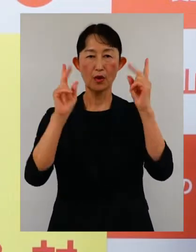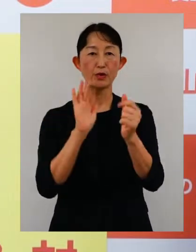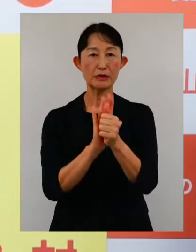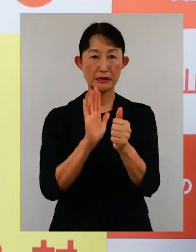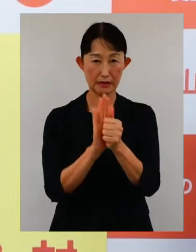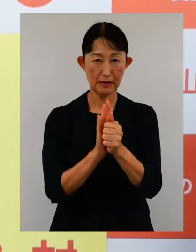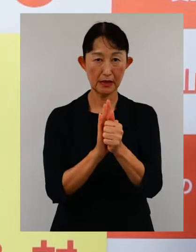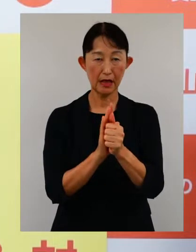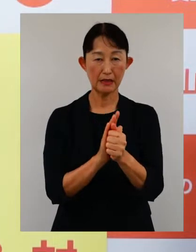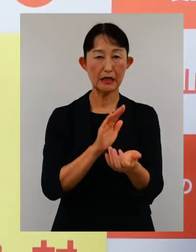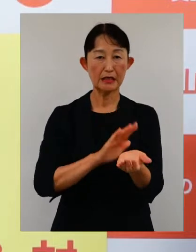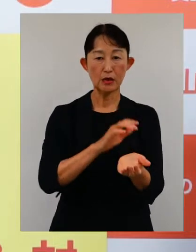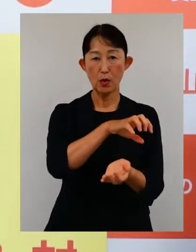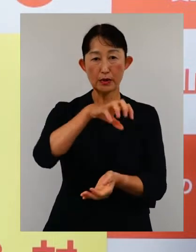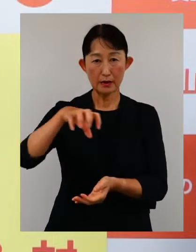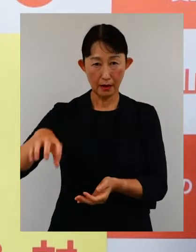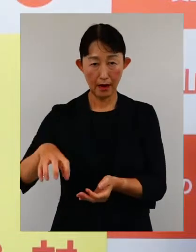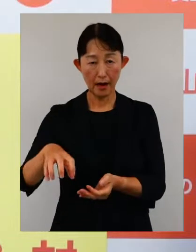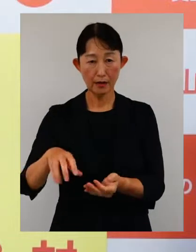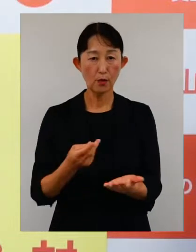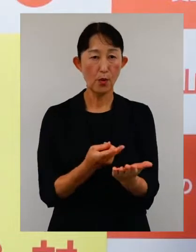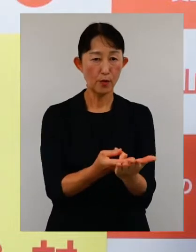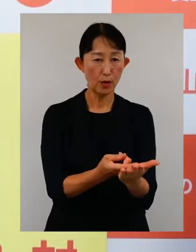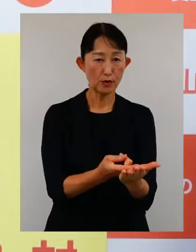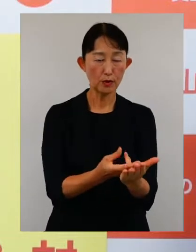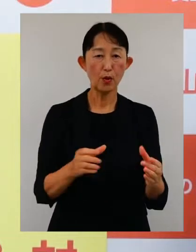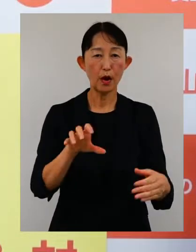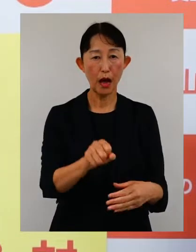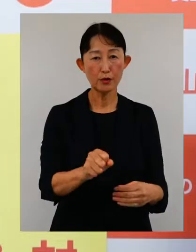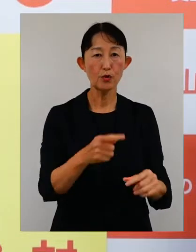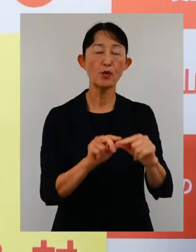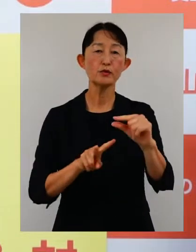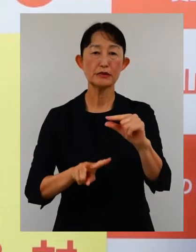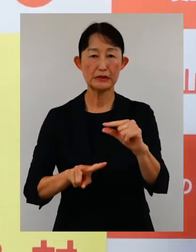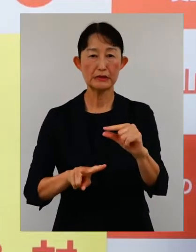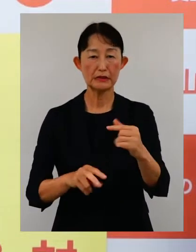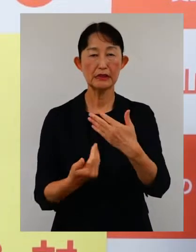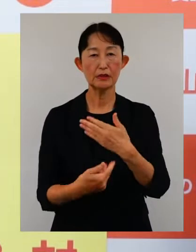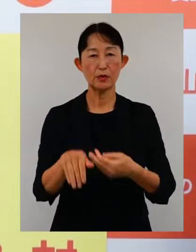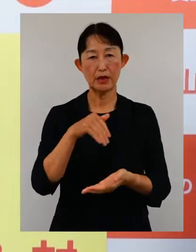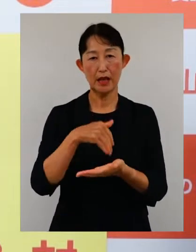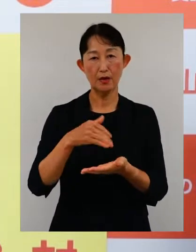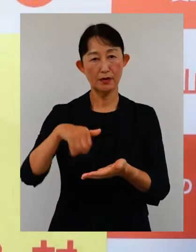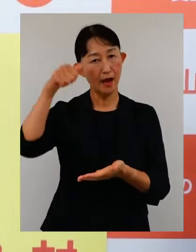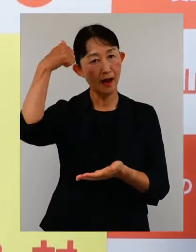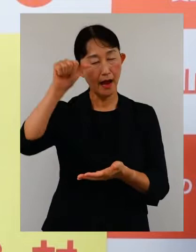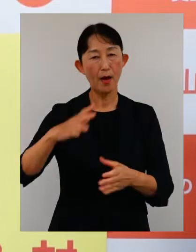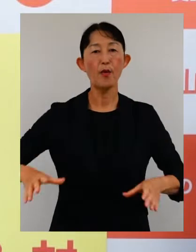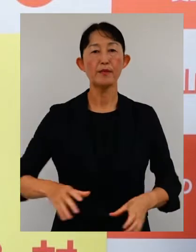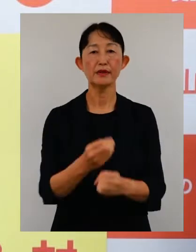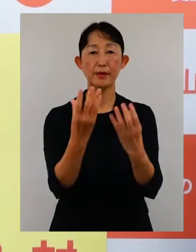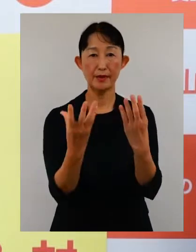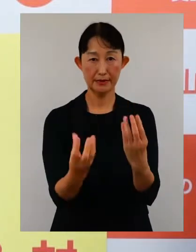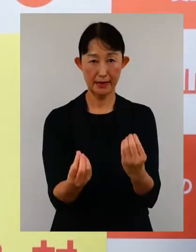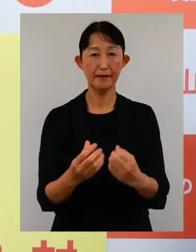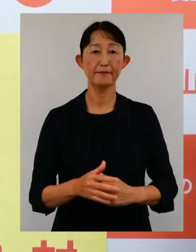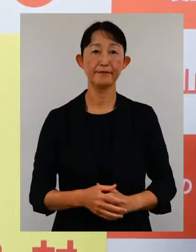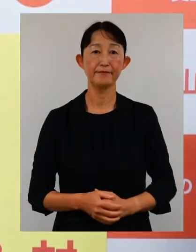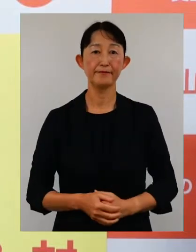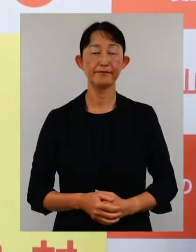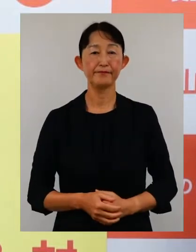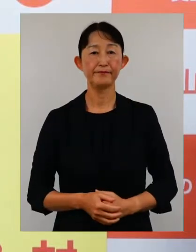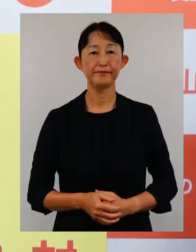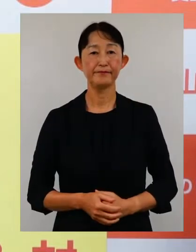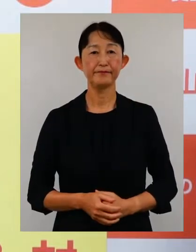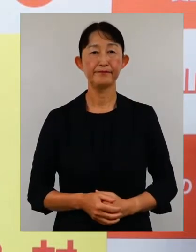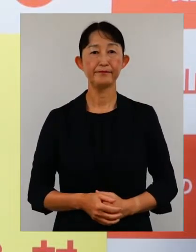重点医療機関における病床の確保等に要する経費を中心に補正予算案を取りまとめたところであります。